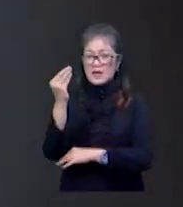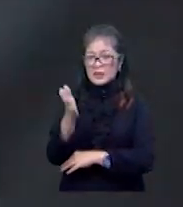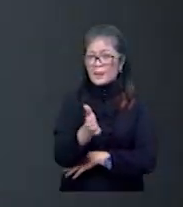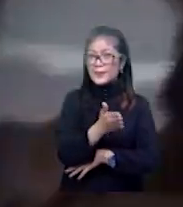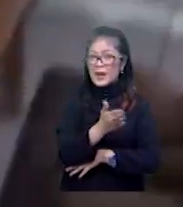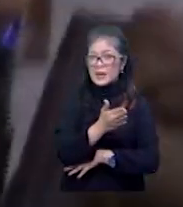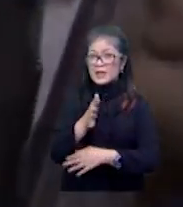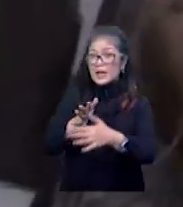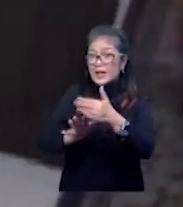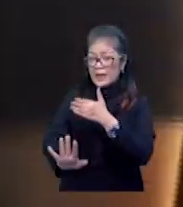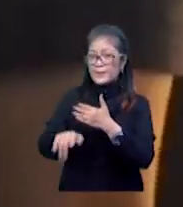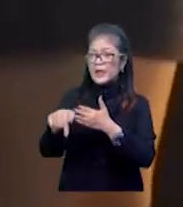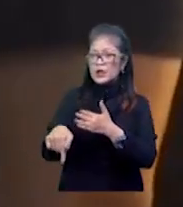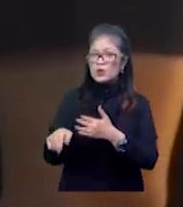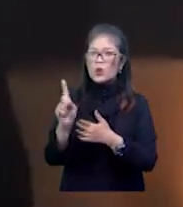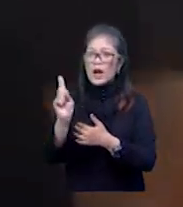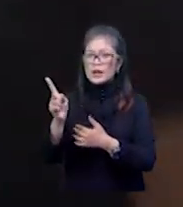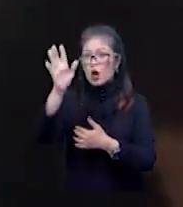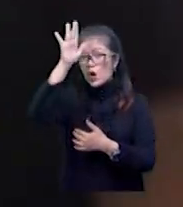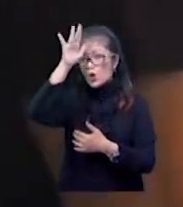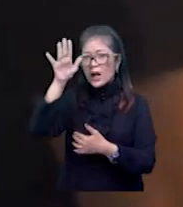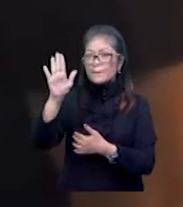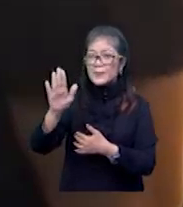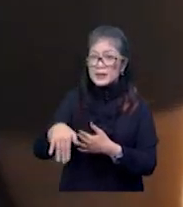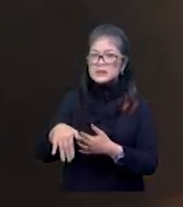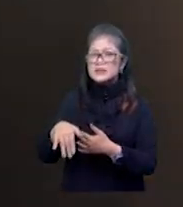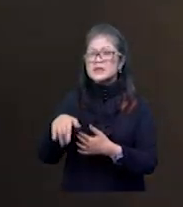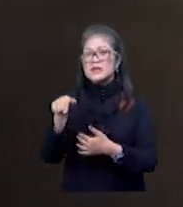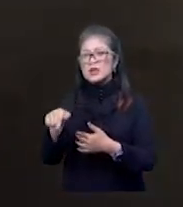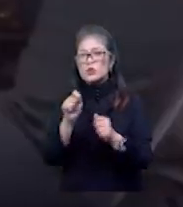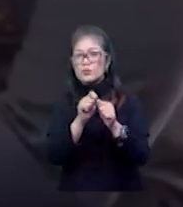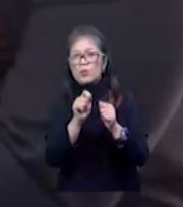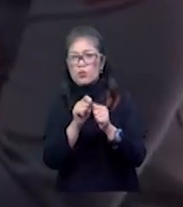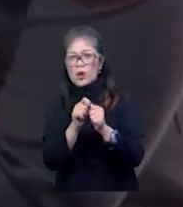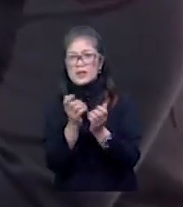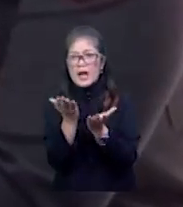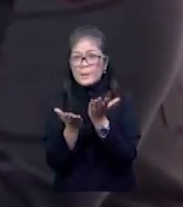petugas mengamankan sejumlah operator yang tengah mengoperasikan sejumlah aplikasi judi online.